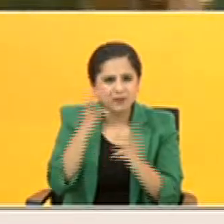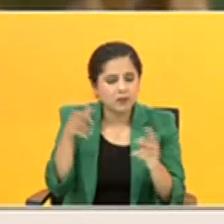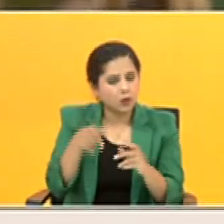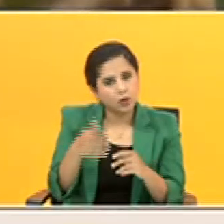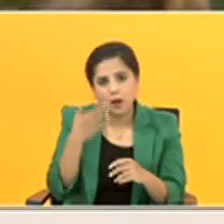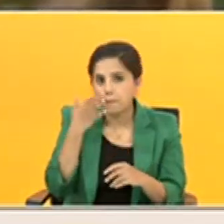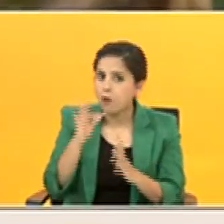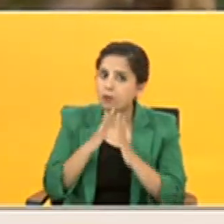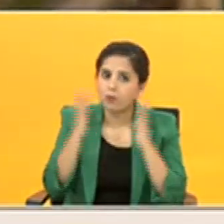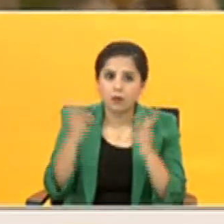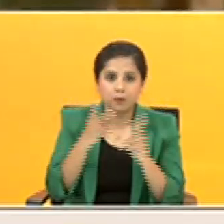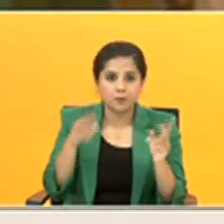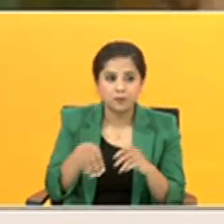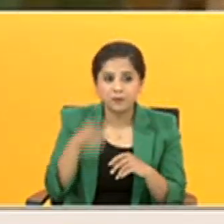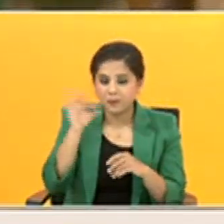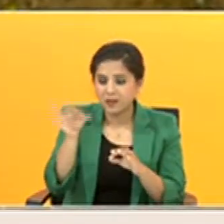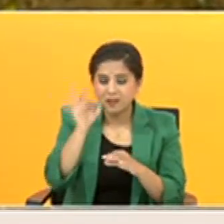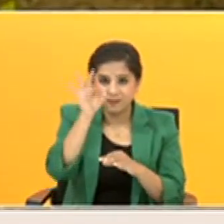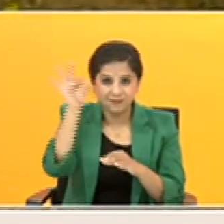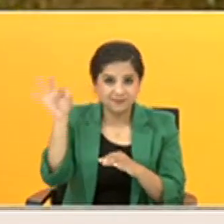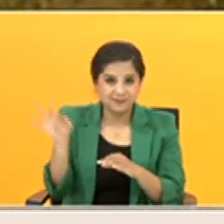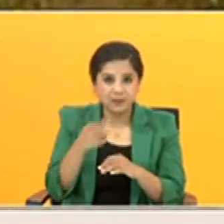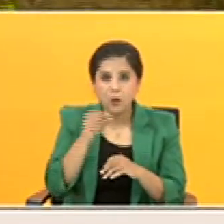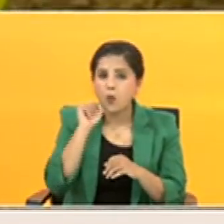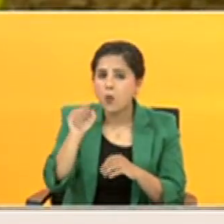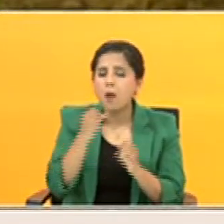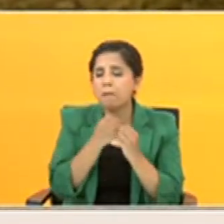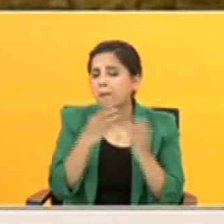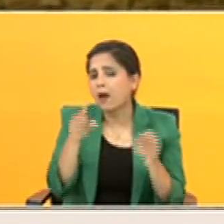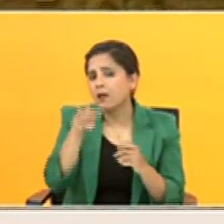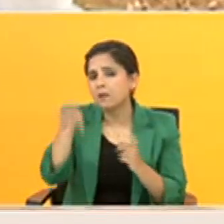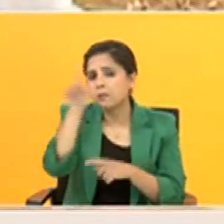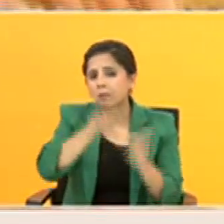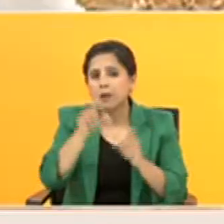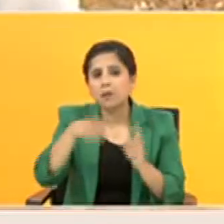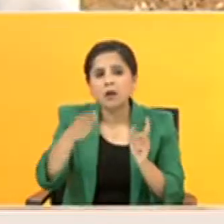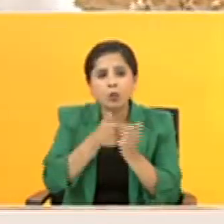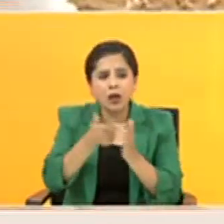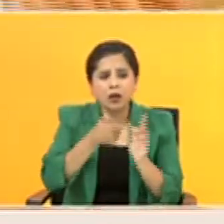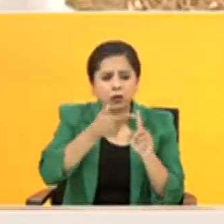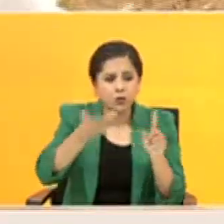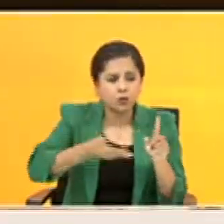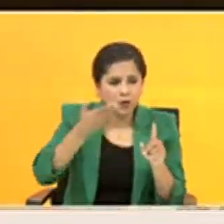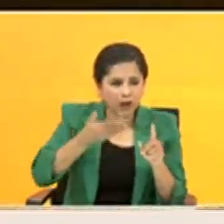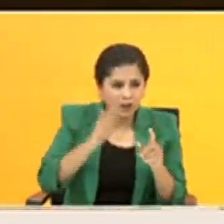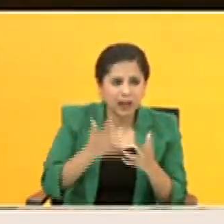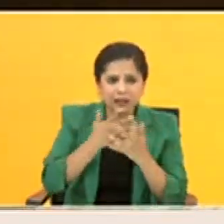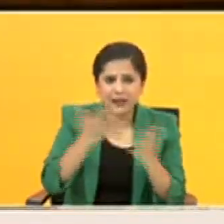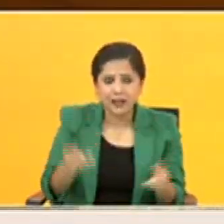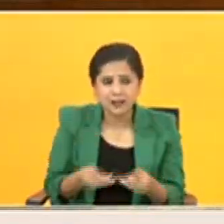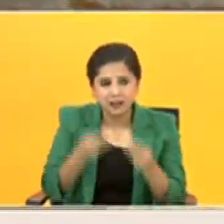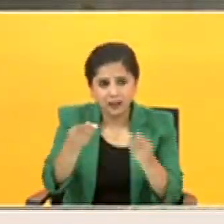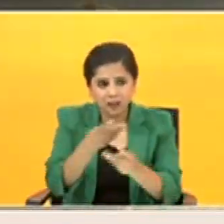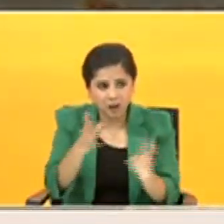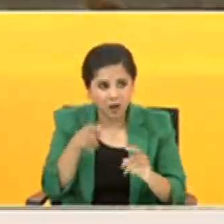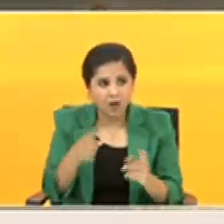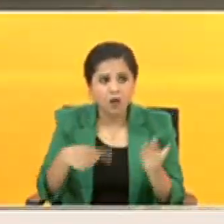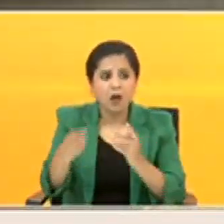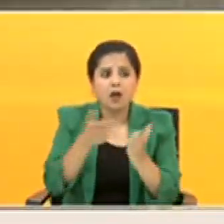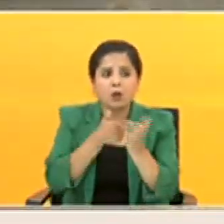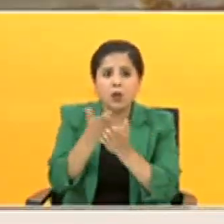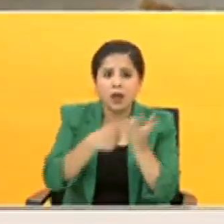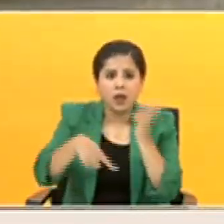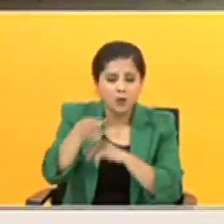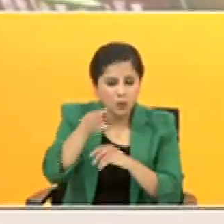तहत मधुमक्खी पालन से जुड़े हजारों किसानों को ट्रेनिंग दी गई, उपकरण दिए गए और बाजार तक